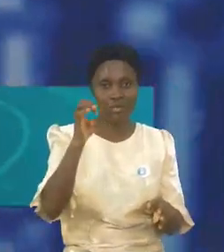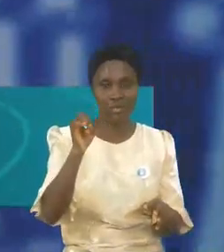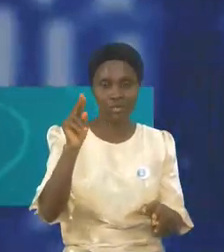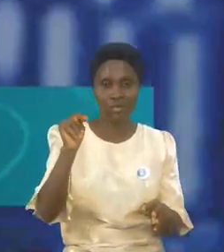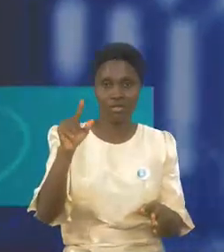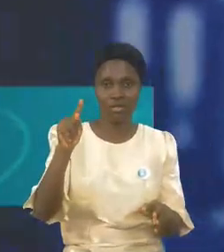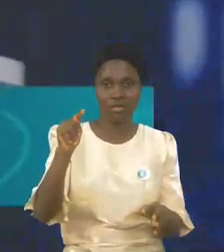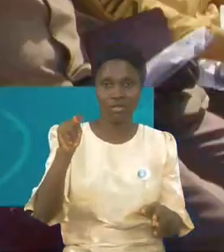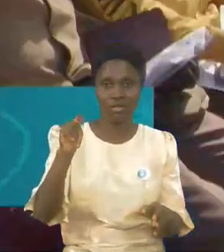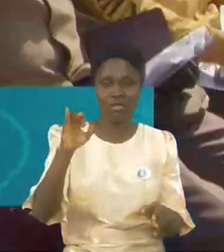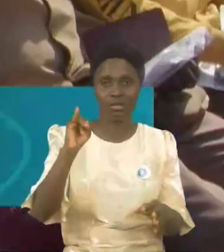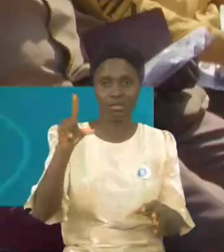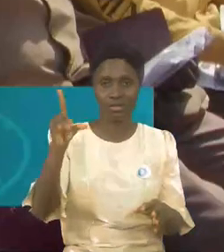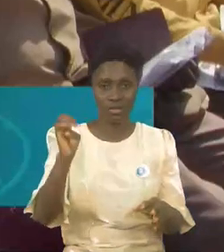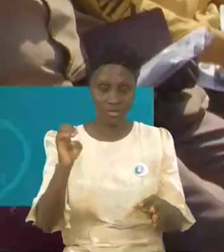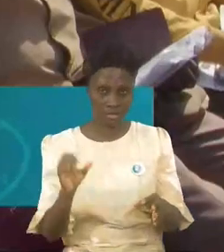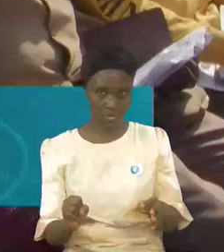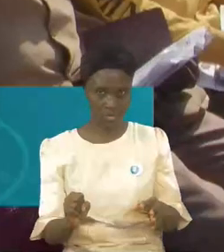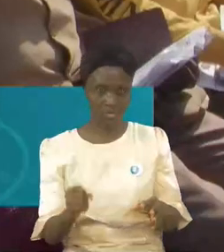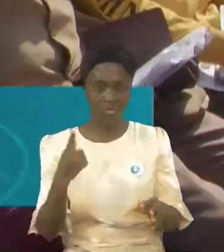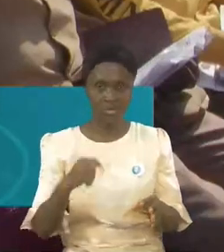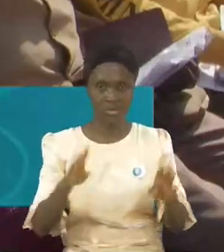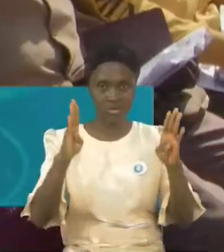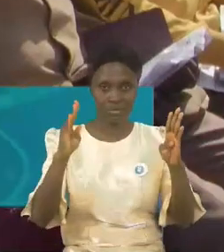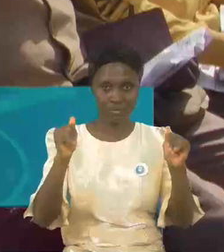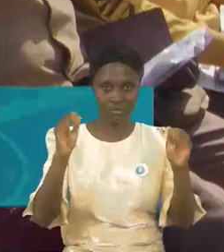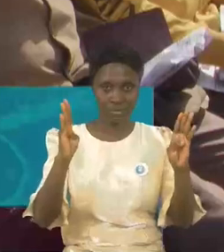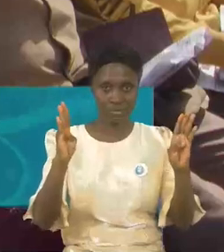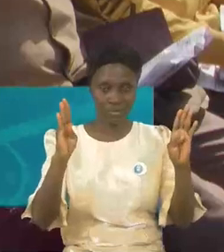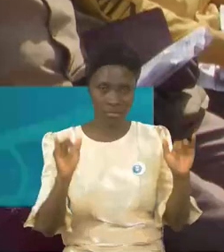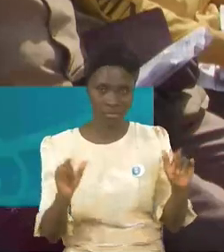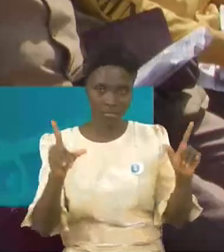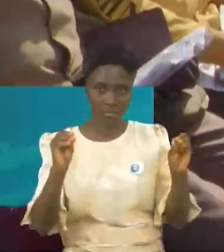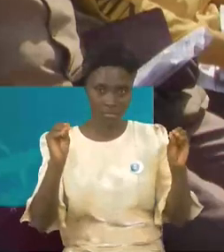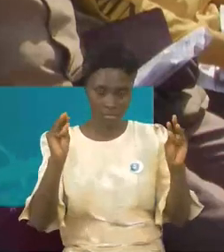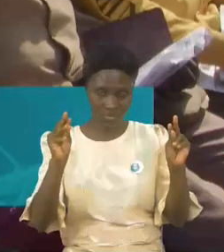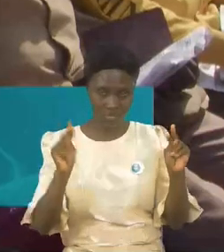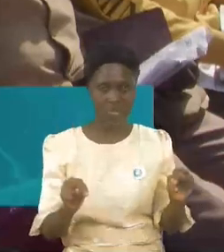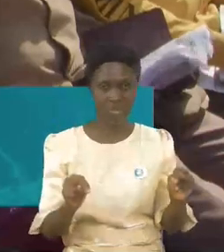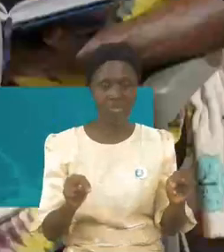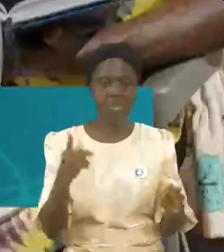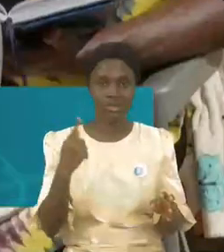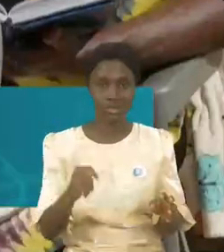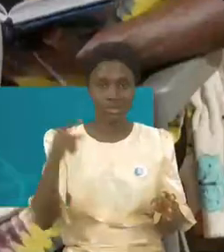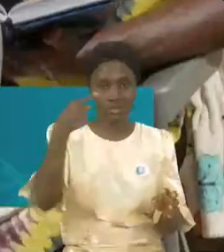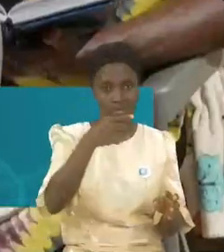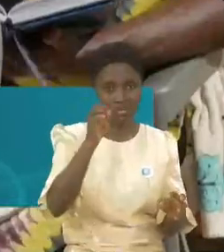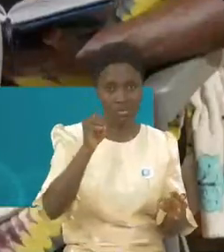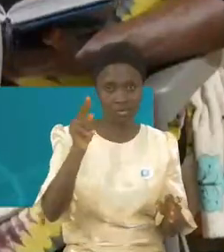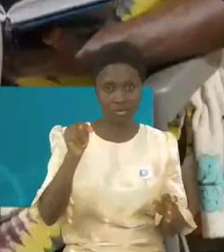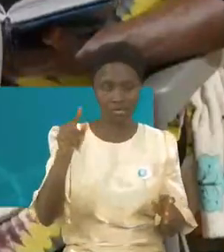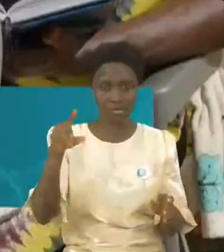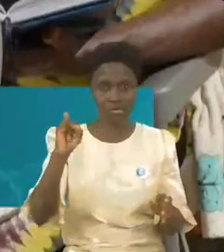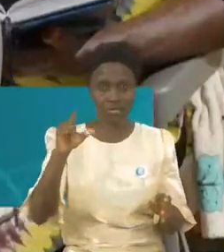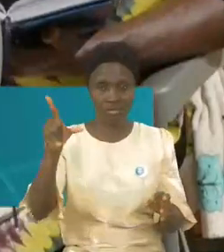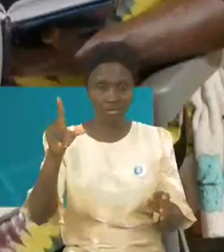fin des temps des nations. Les temps des nations, Babylone,